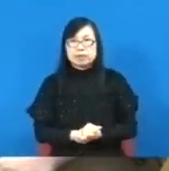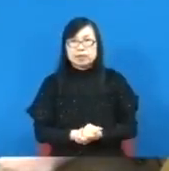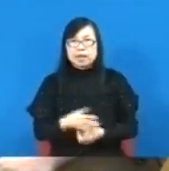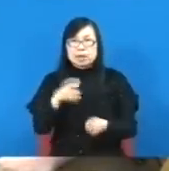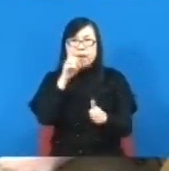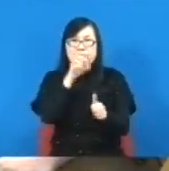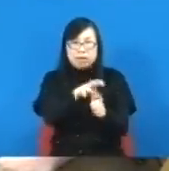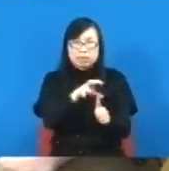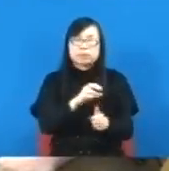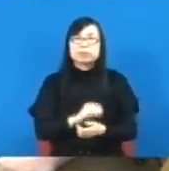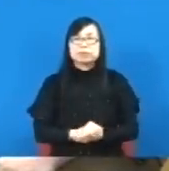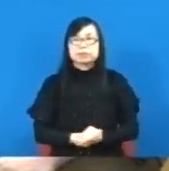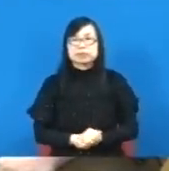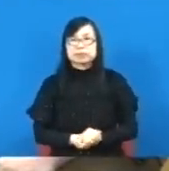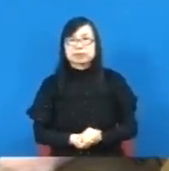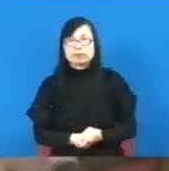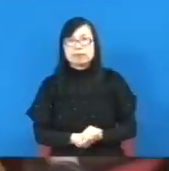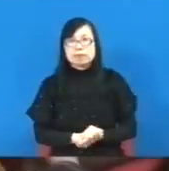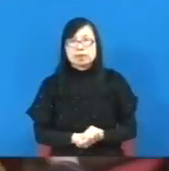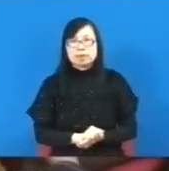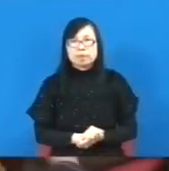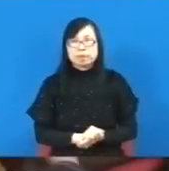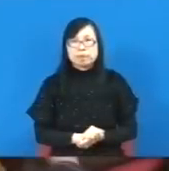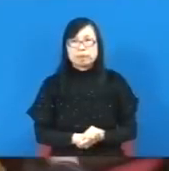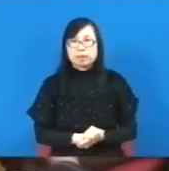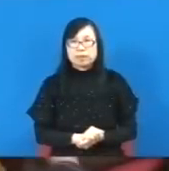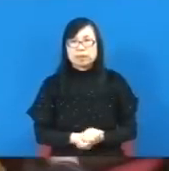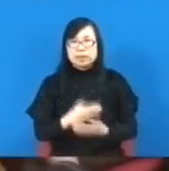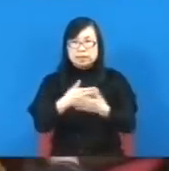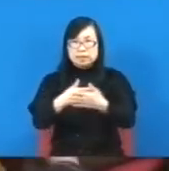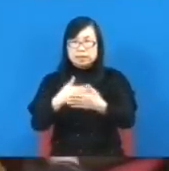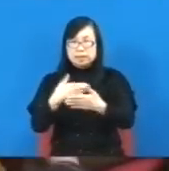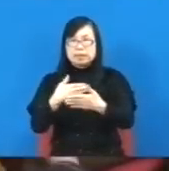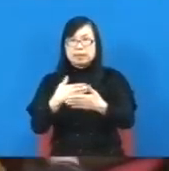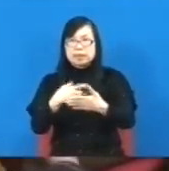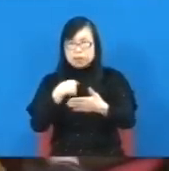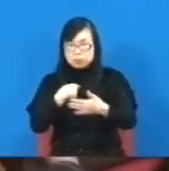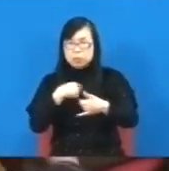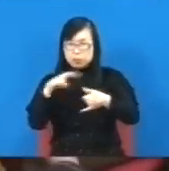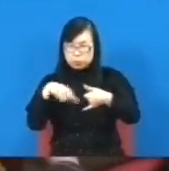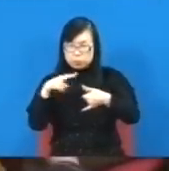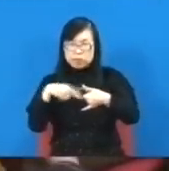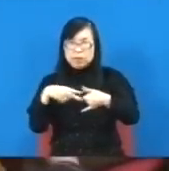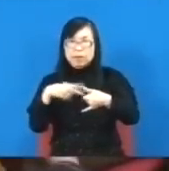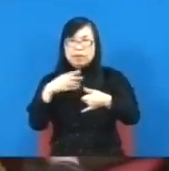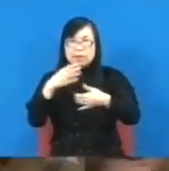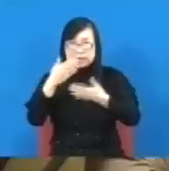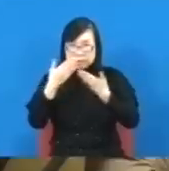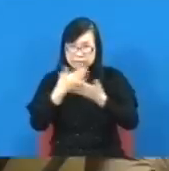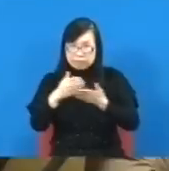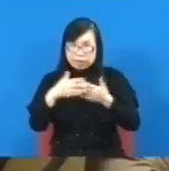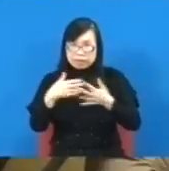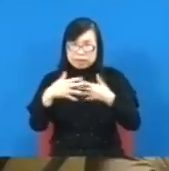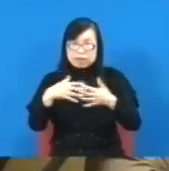哥，係咪啊？得事先出之前要檢查，事後出咗事又